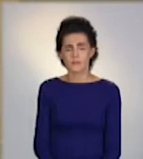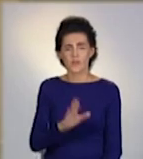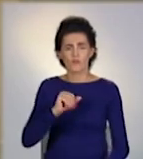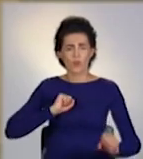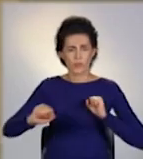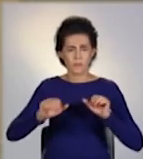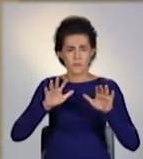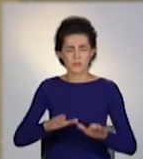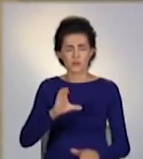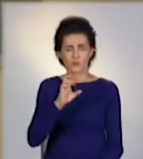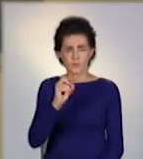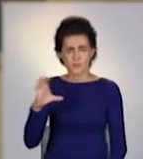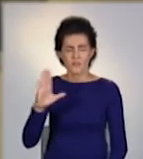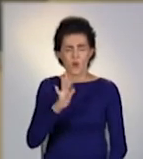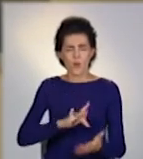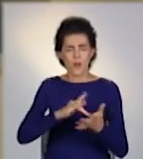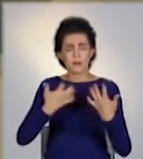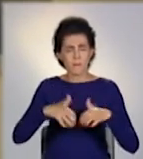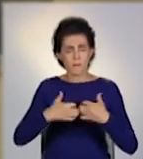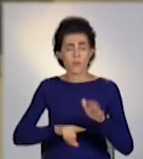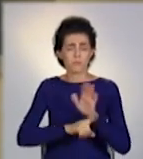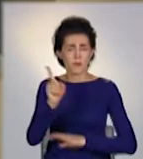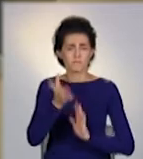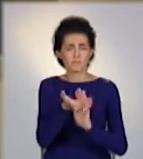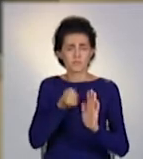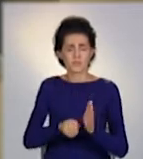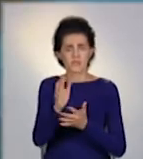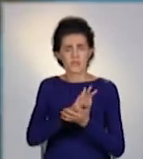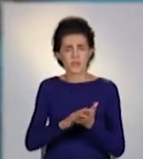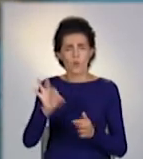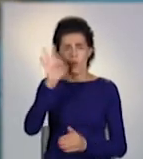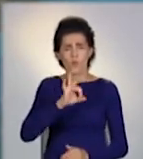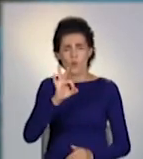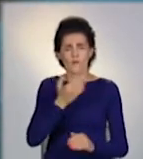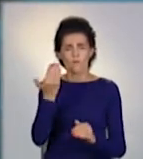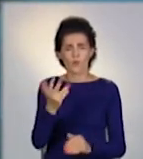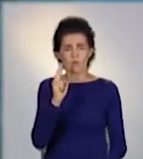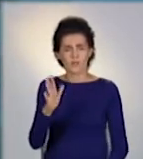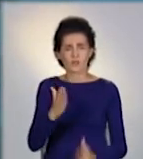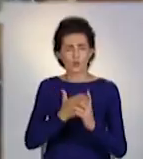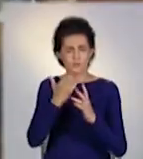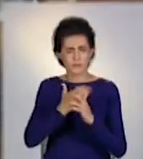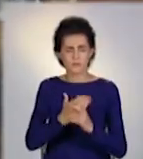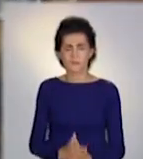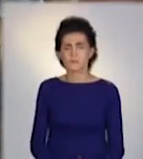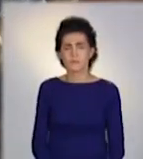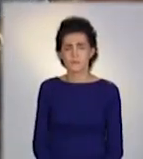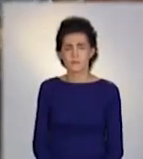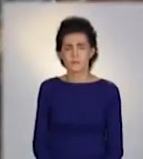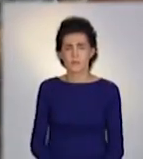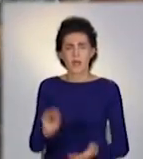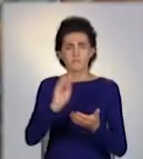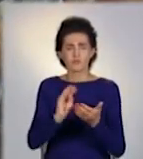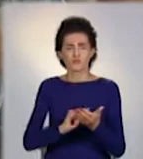Управління соцзахисту в Краматорську тут почали приймати заяви на отримання житлової субсидії. Пишете заявлення,